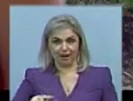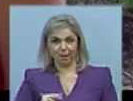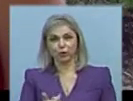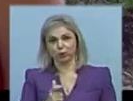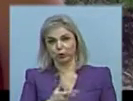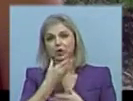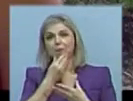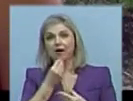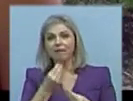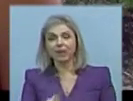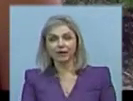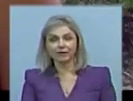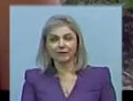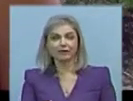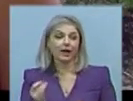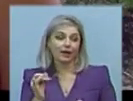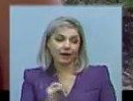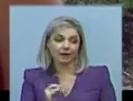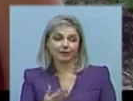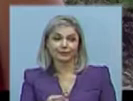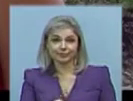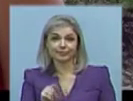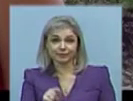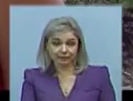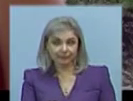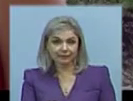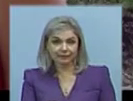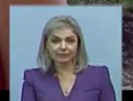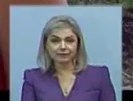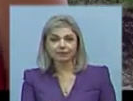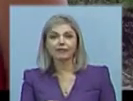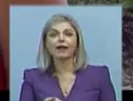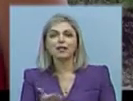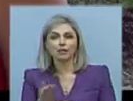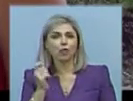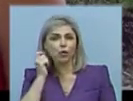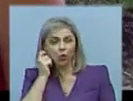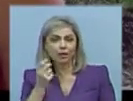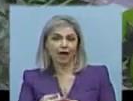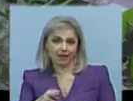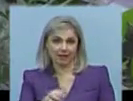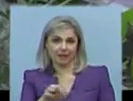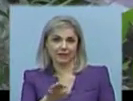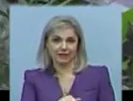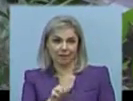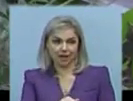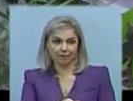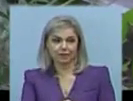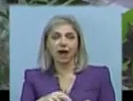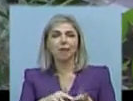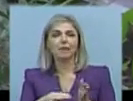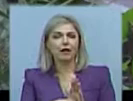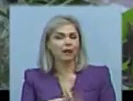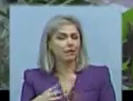привабливим. І саме цим ми вже декілька років займаємося. Плани були